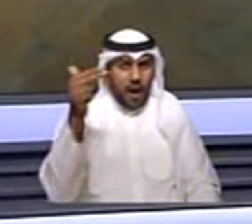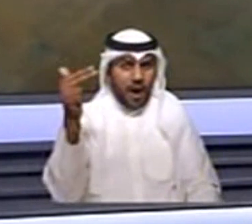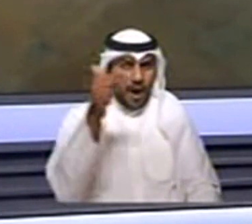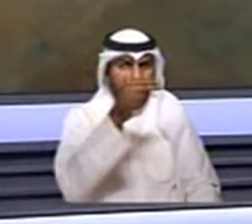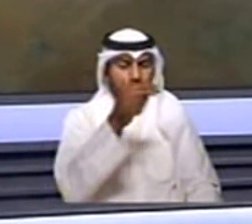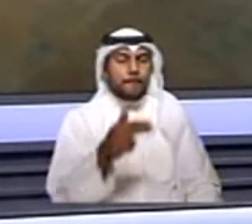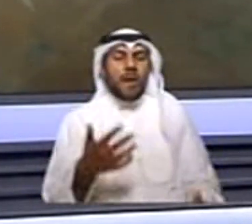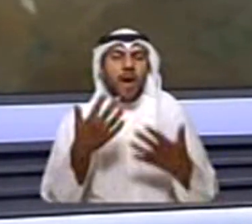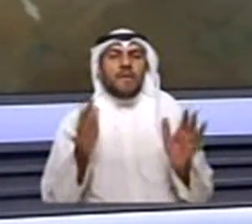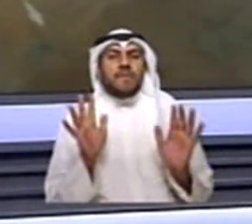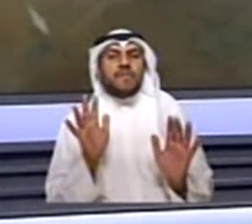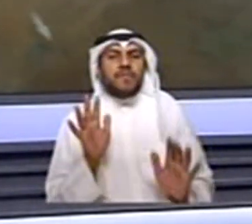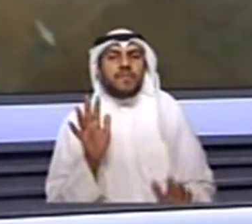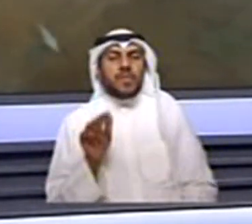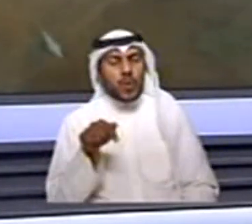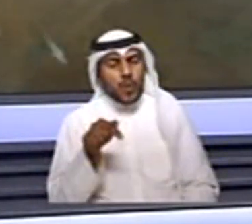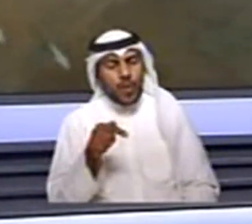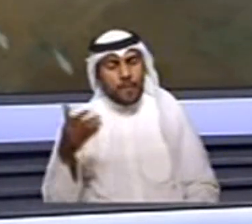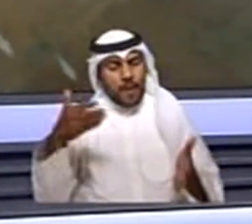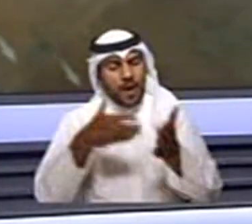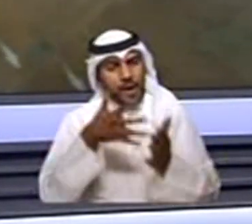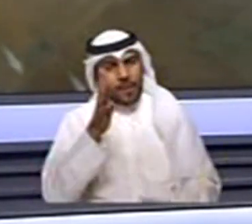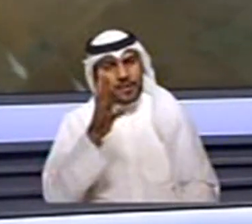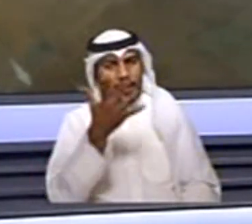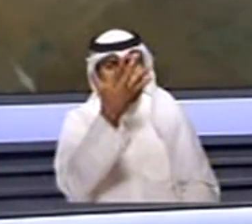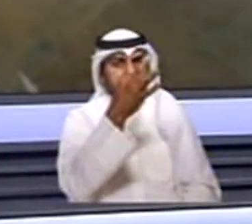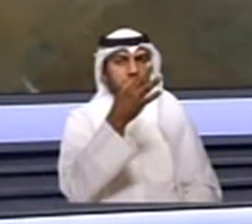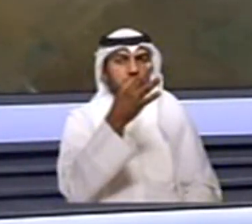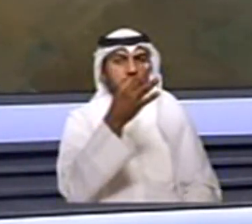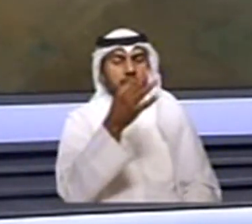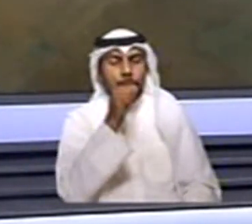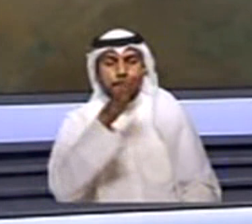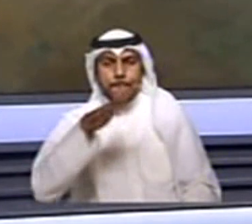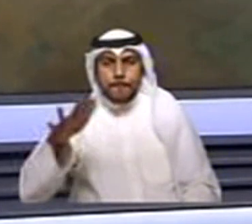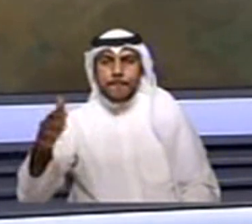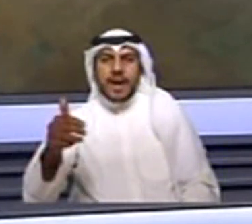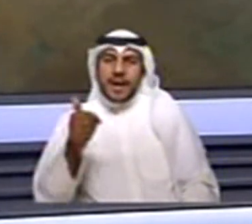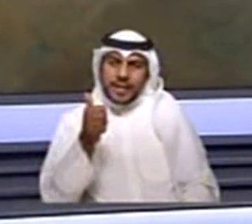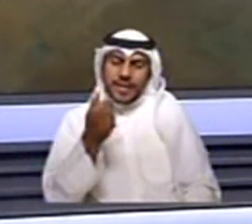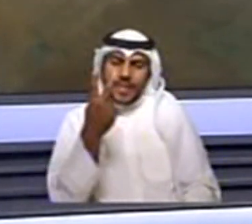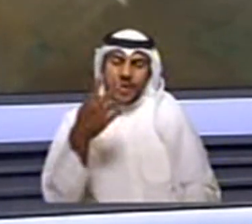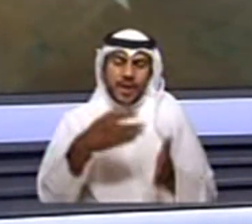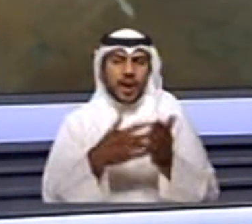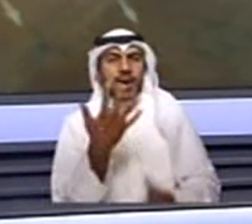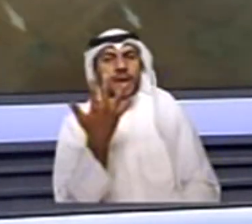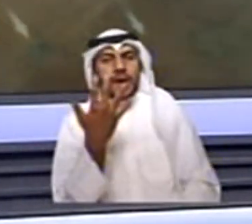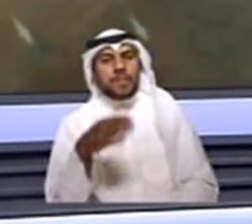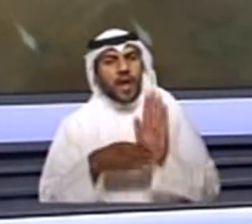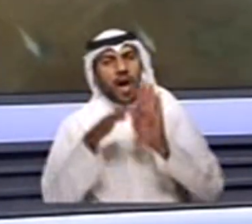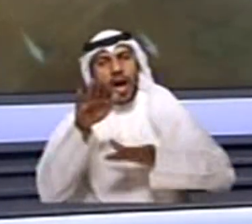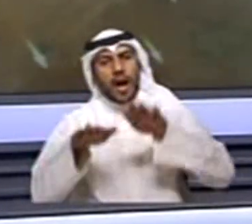السرعة بوجه عام، الليلة من 15 إلى 35 كيلومتر في الساعة، البحر خفيف إلى معتدل الموج من 2 إلى 5 قدم، ودرجات